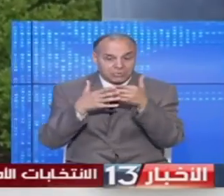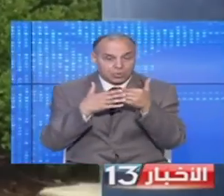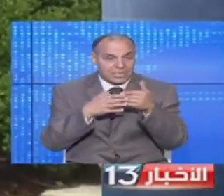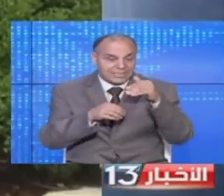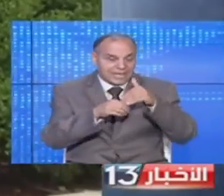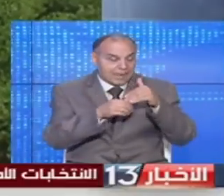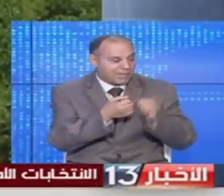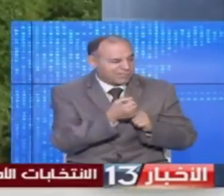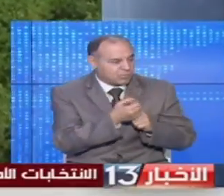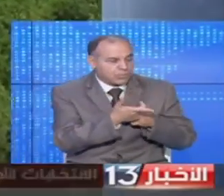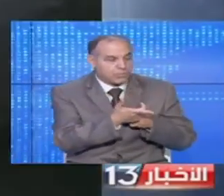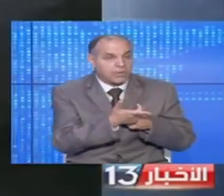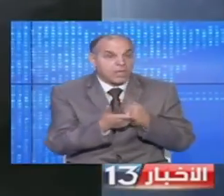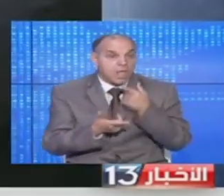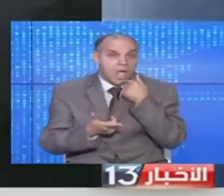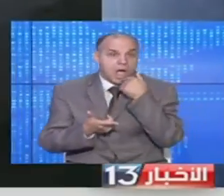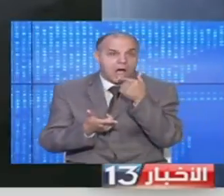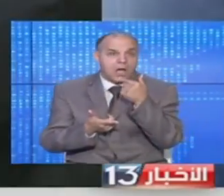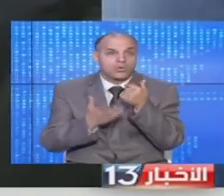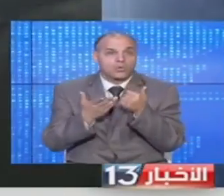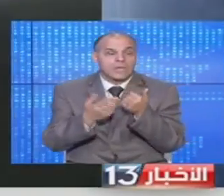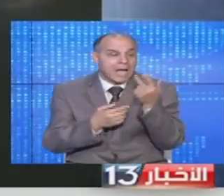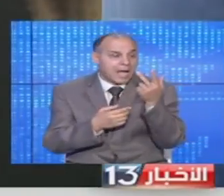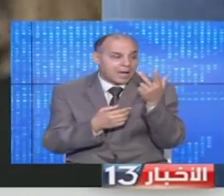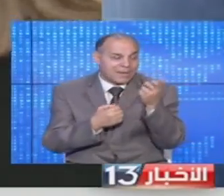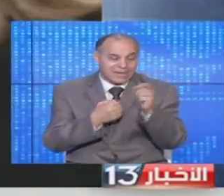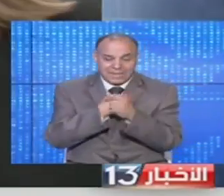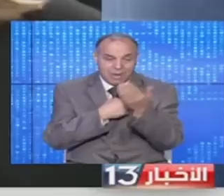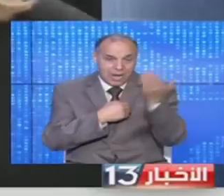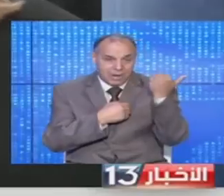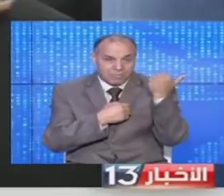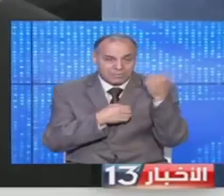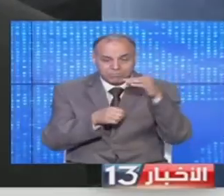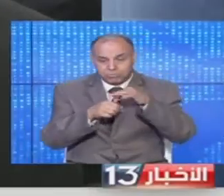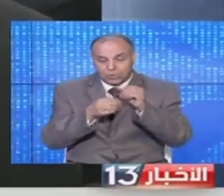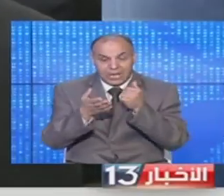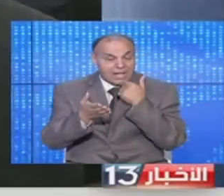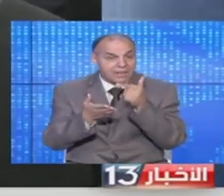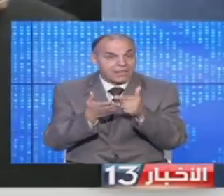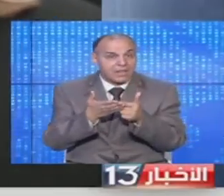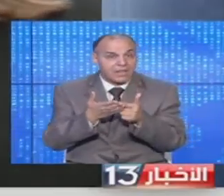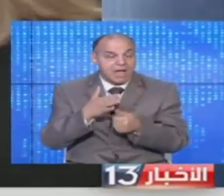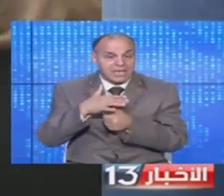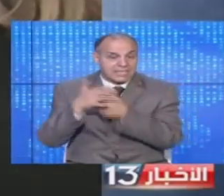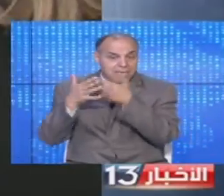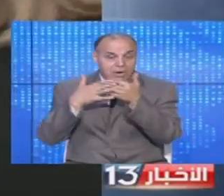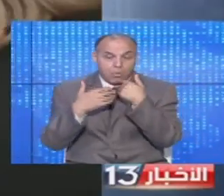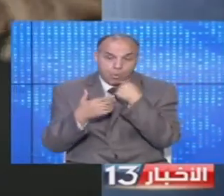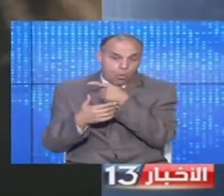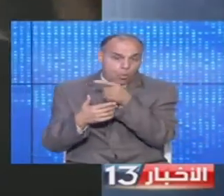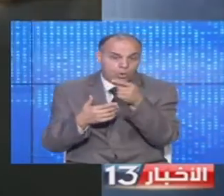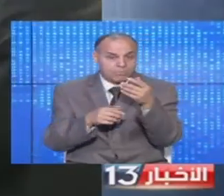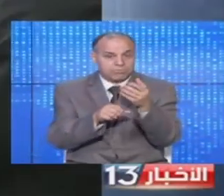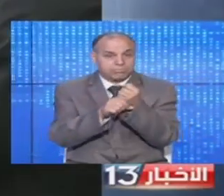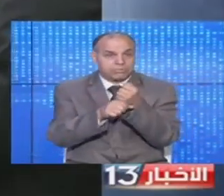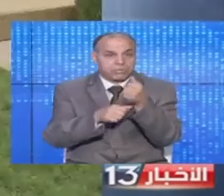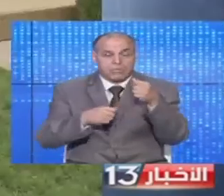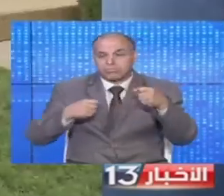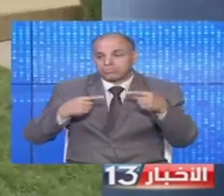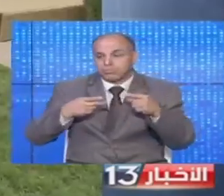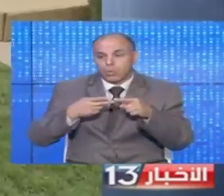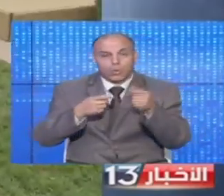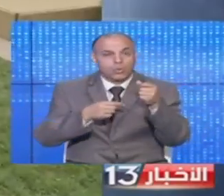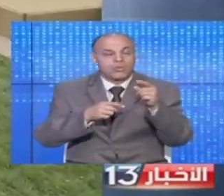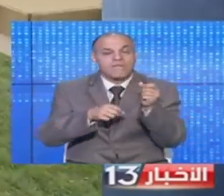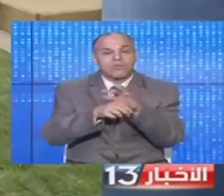الانتخابات في الغضون وقبل ثلاثه اسابيع من يوم الاقتراع يخرج على ما يبدو منتصرا في معركته الاولى